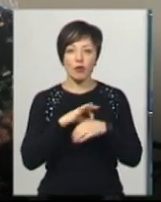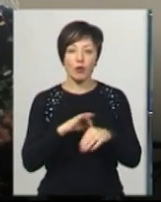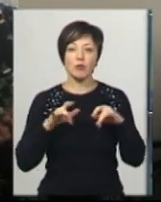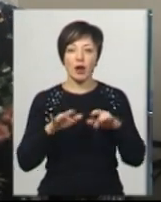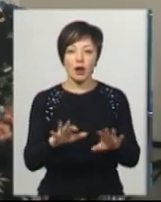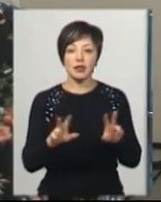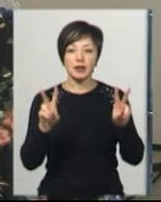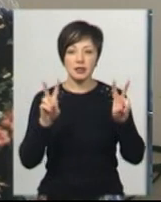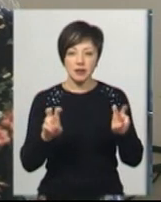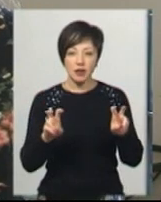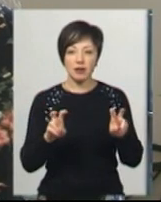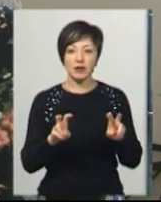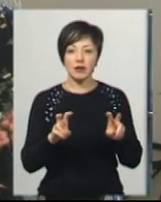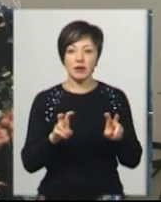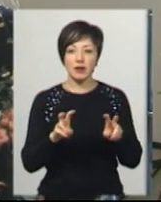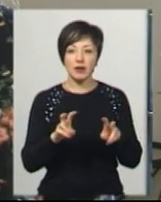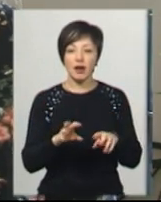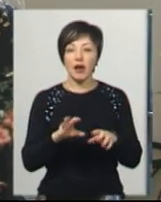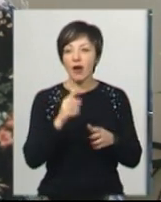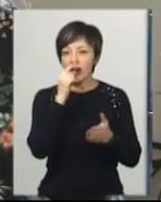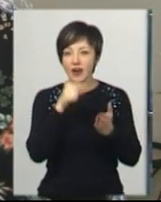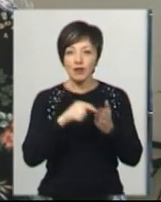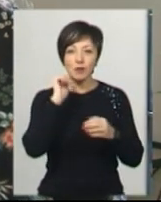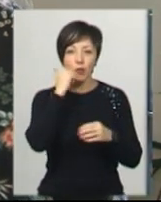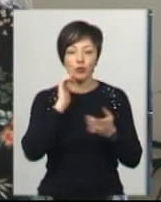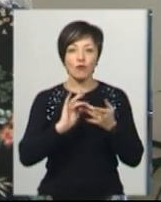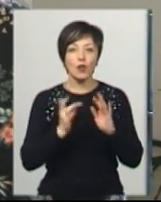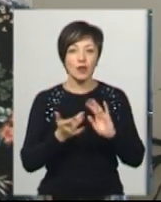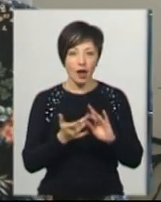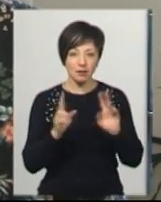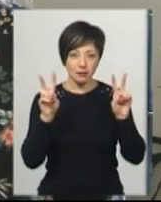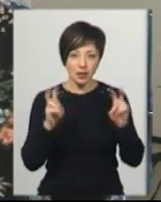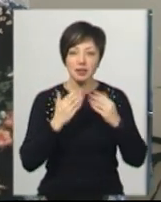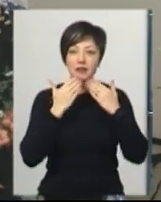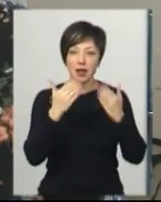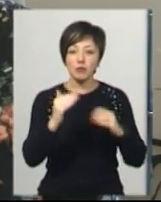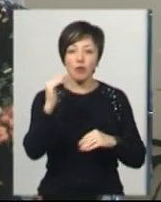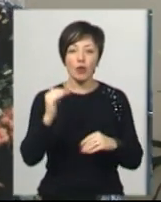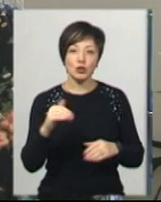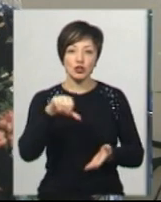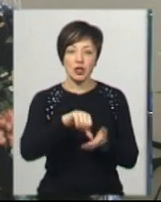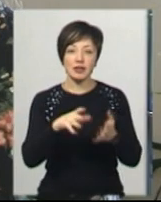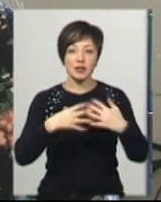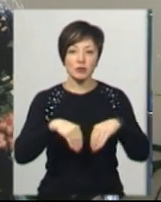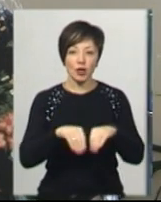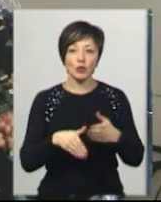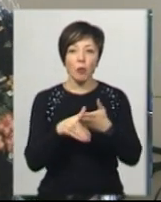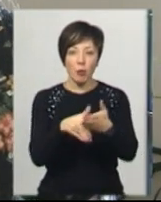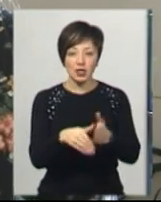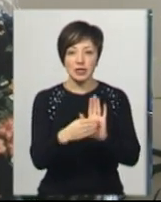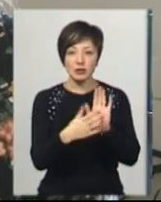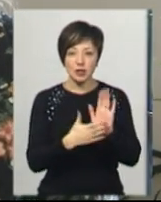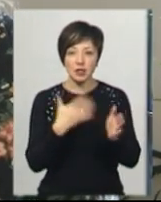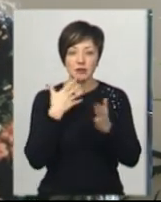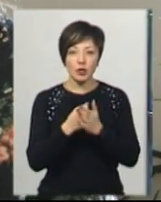акції. Називається акція «Виведи бабусів онлайн», де ми звертаємося до молодших членів сім'ї допомогти зареєструвати